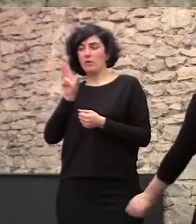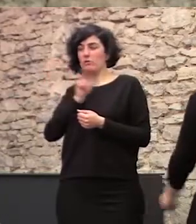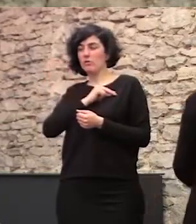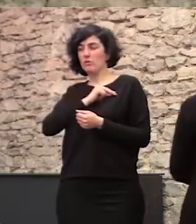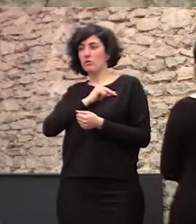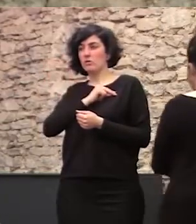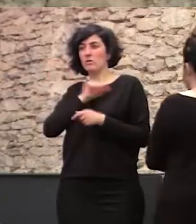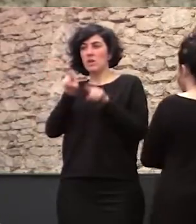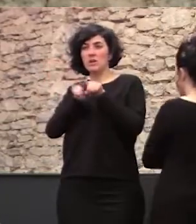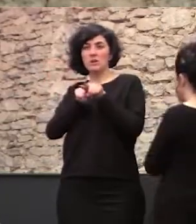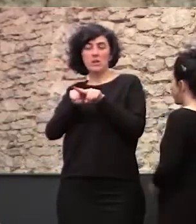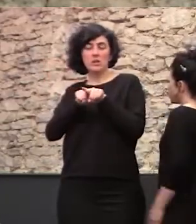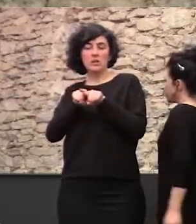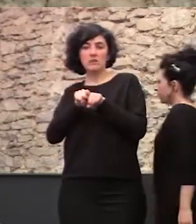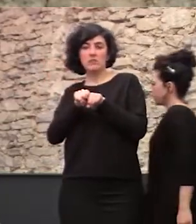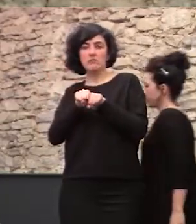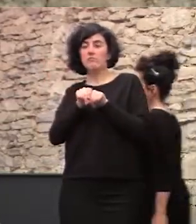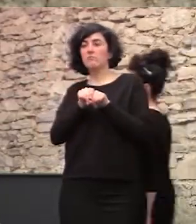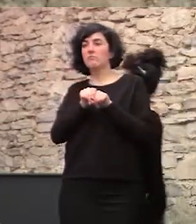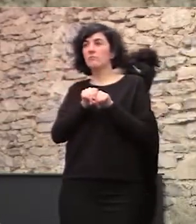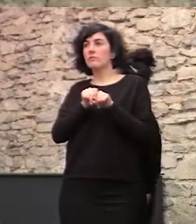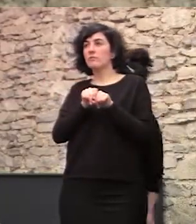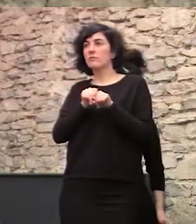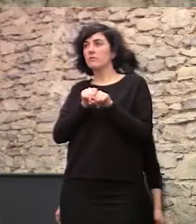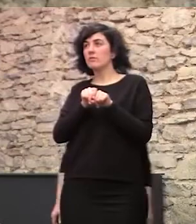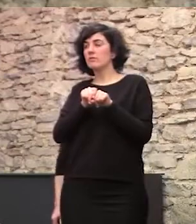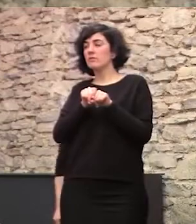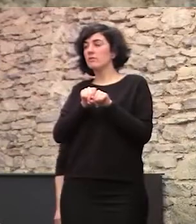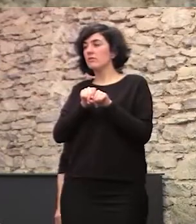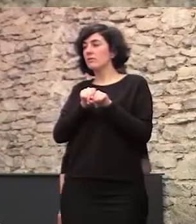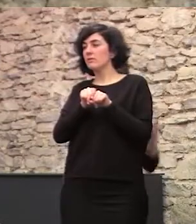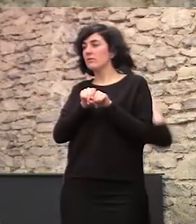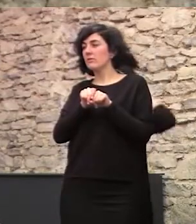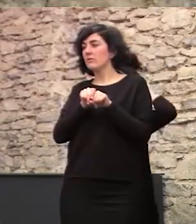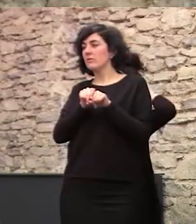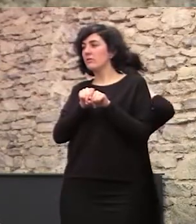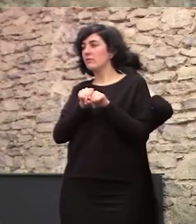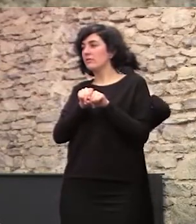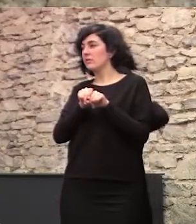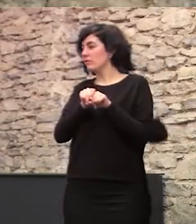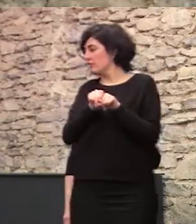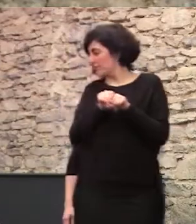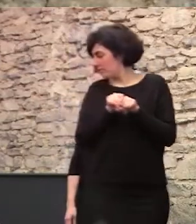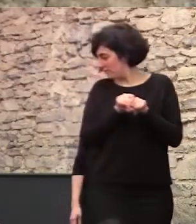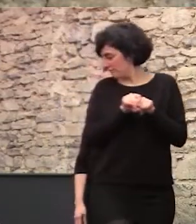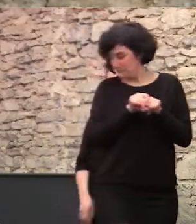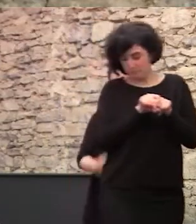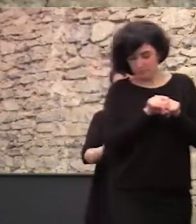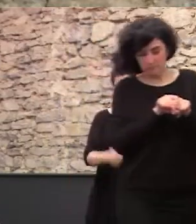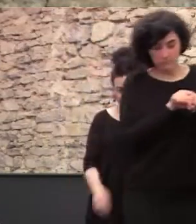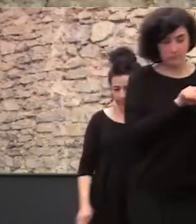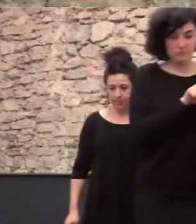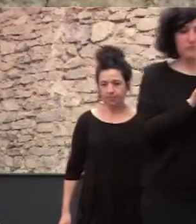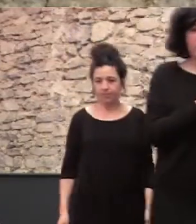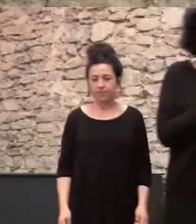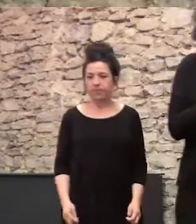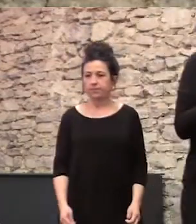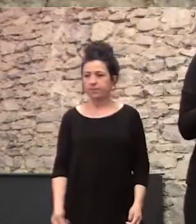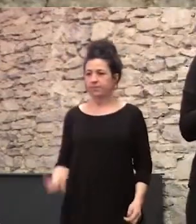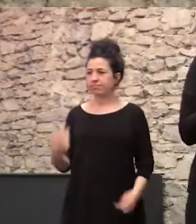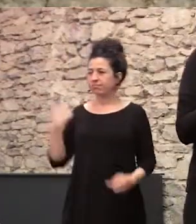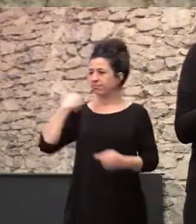hori kritika asko dira. Eta, bueno, errera ekin egon dira gora berak eta badaukagu